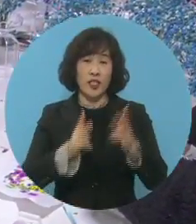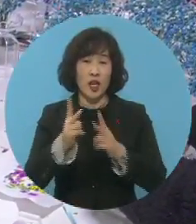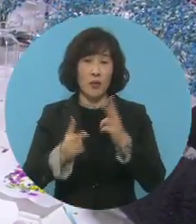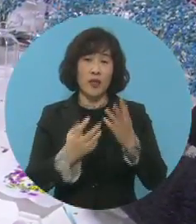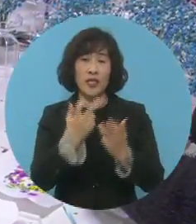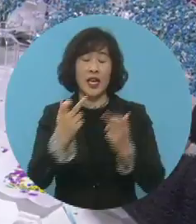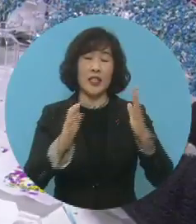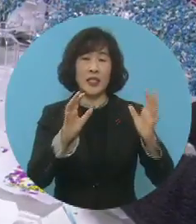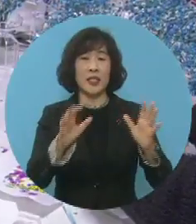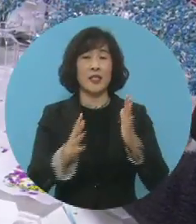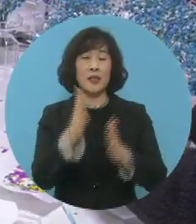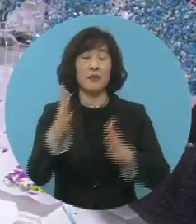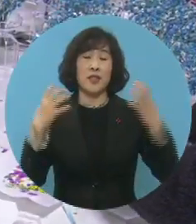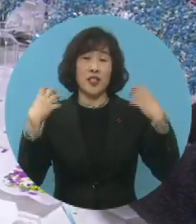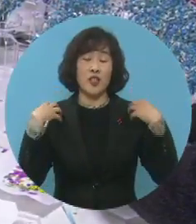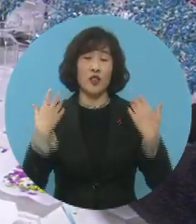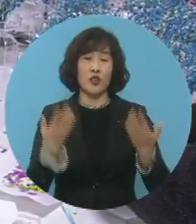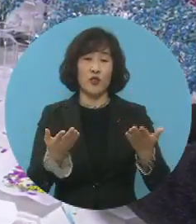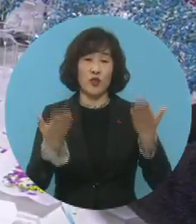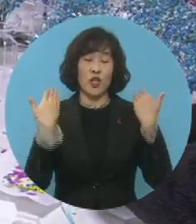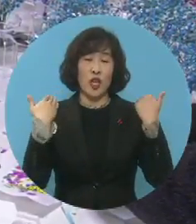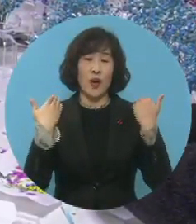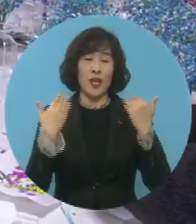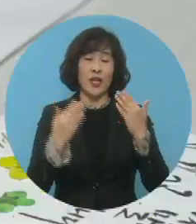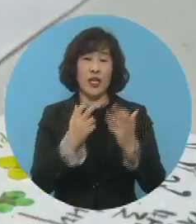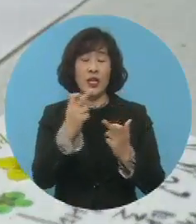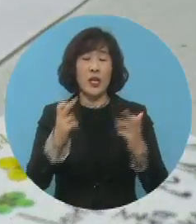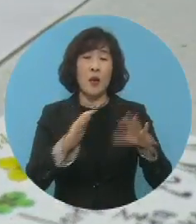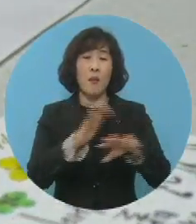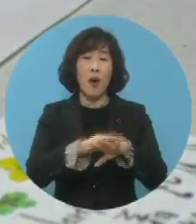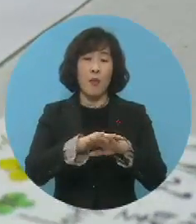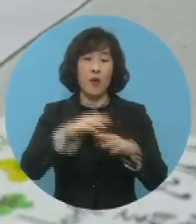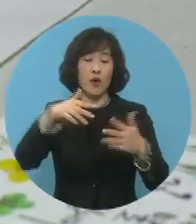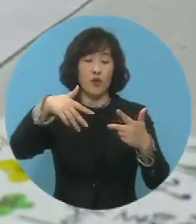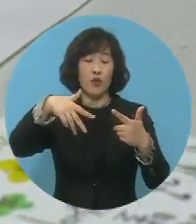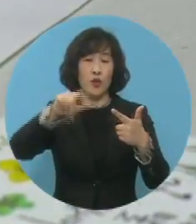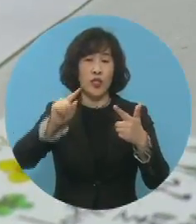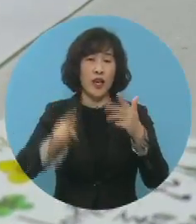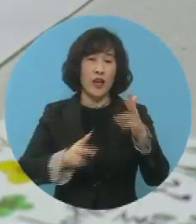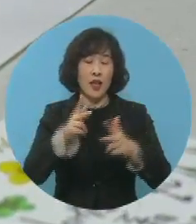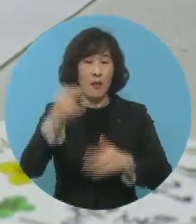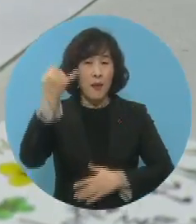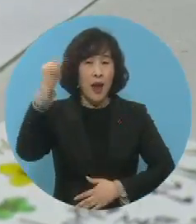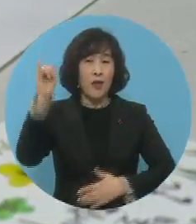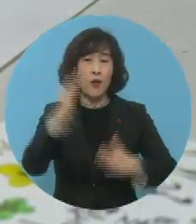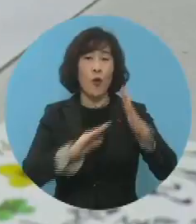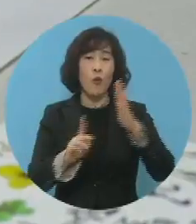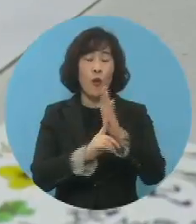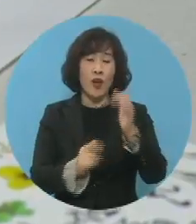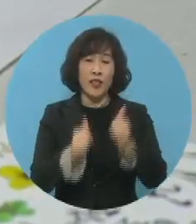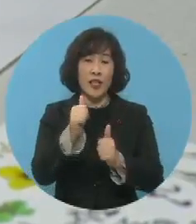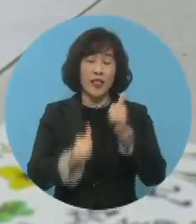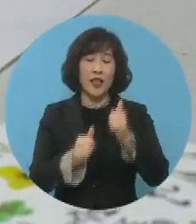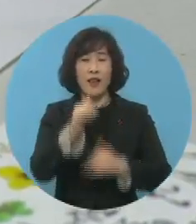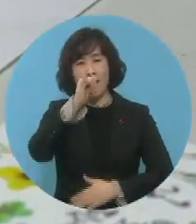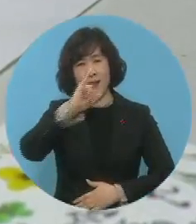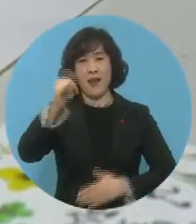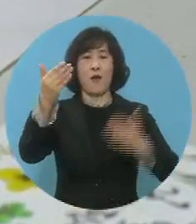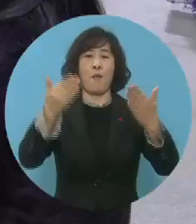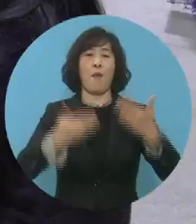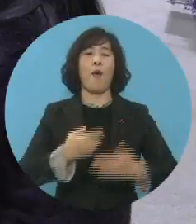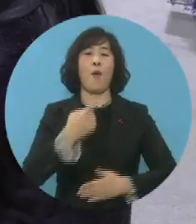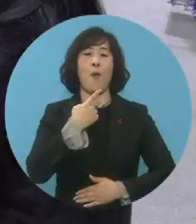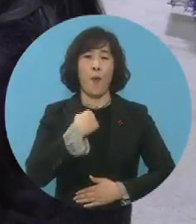지역 축제 판매장과 수출 전문회사 등에 납품하고 있습니다. 마을에서 공동으로 추진하는 프리저브드